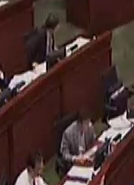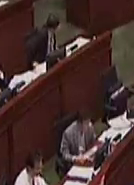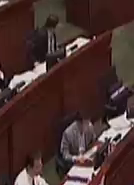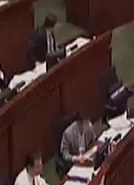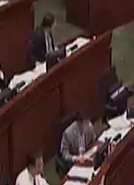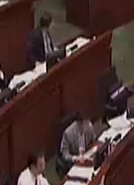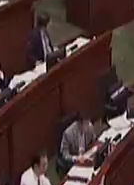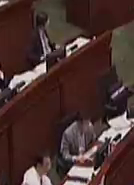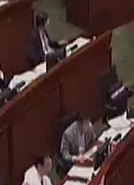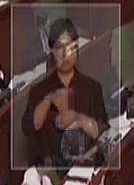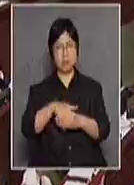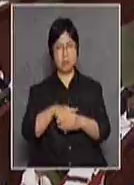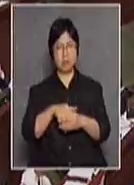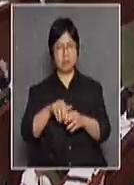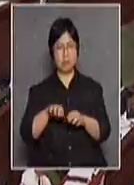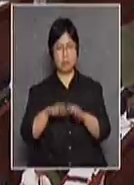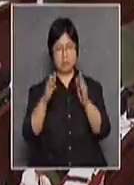請議員表決。